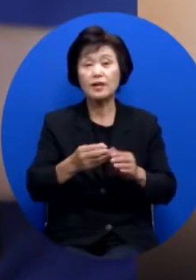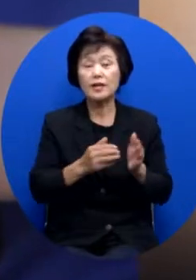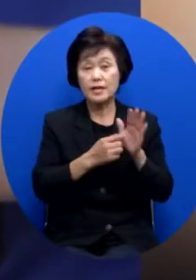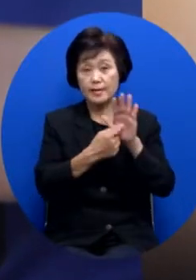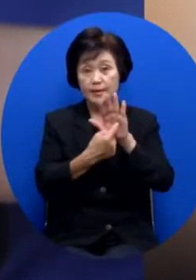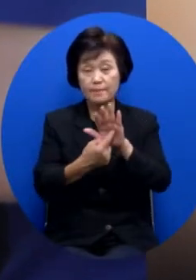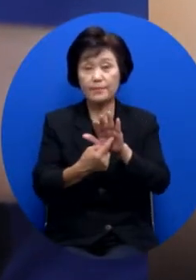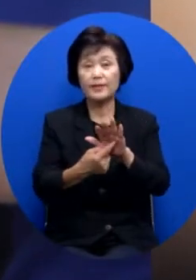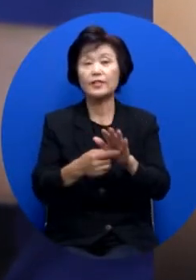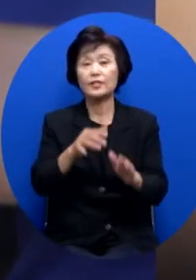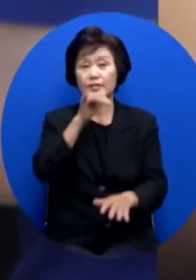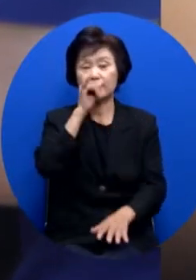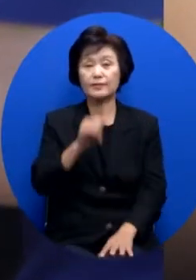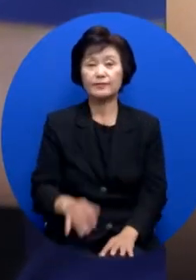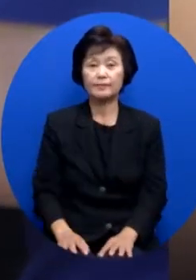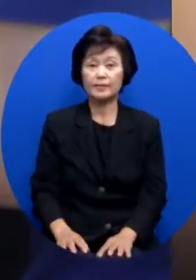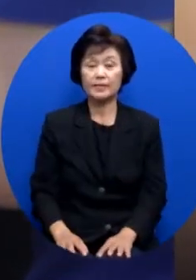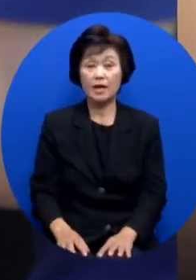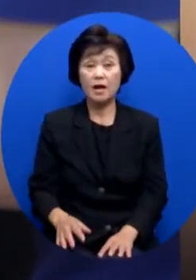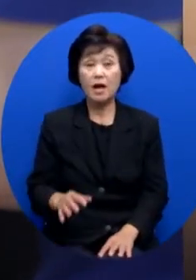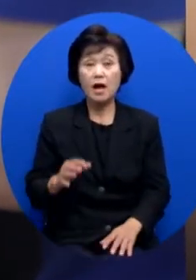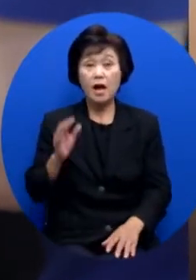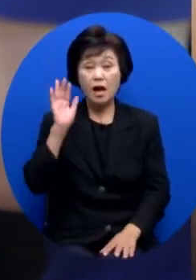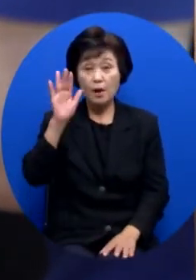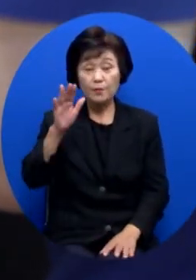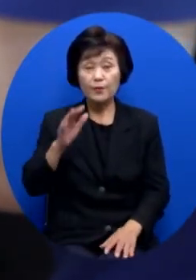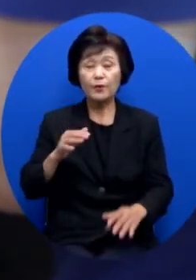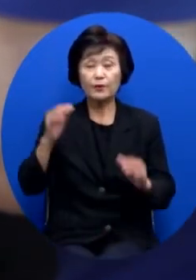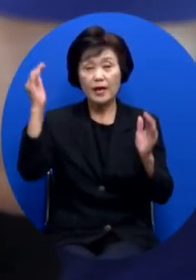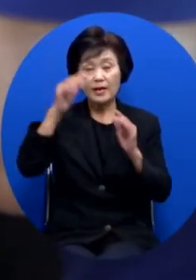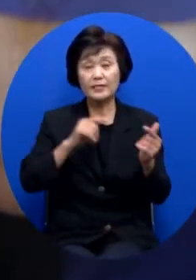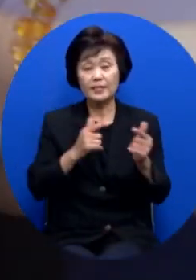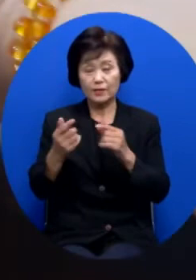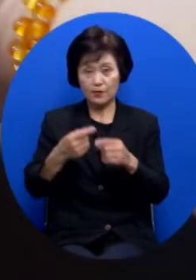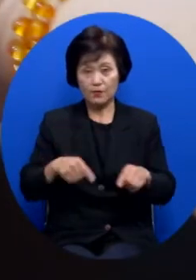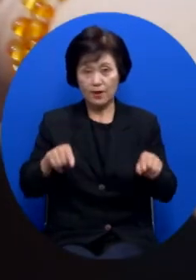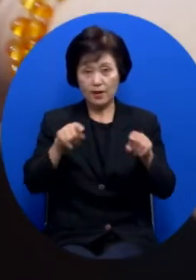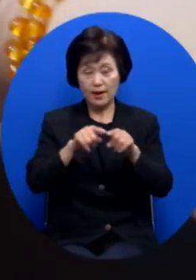총학생회 이하은 복지위원장은 앞으로도 학우들과 함께 참여할 수 있는